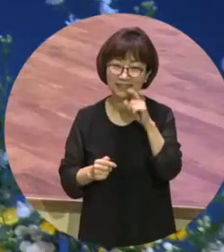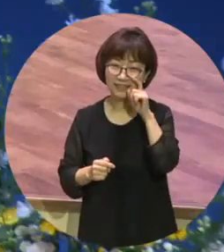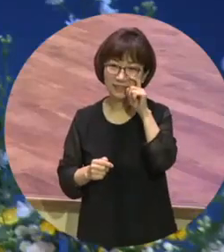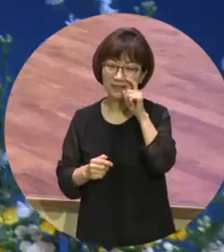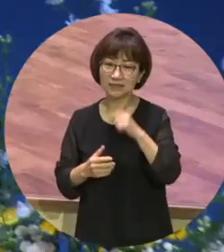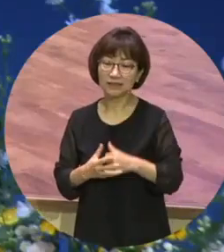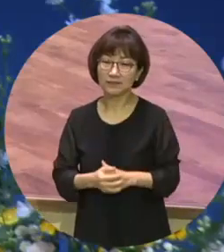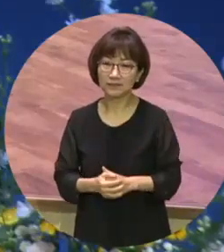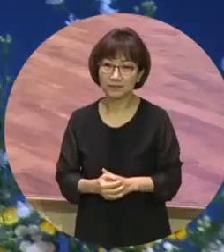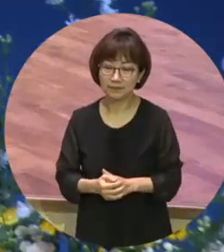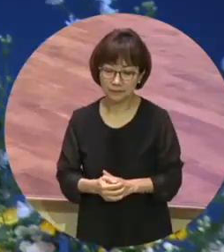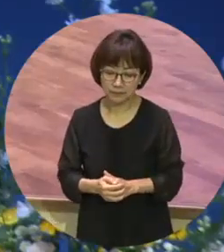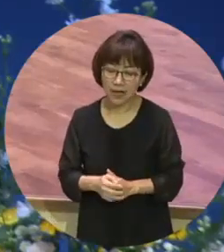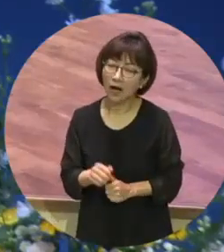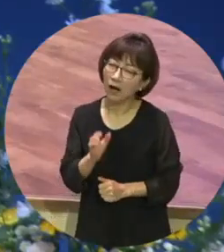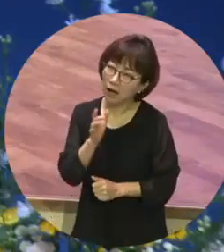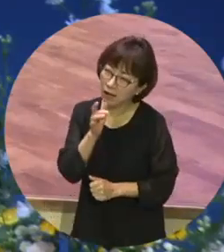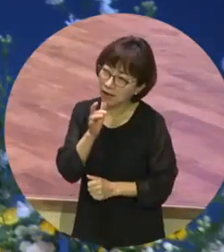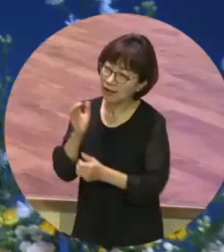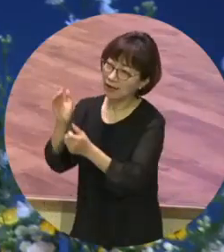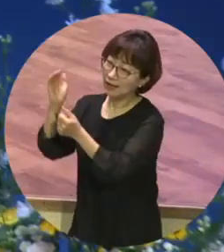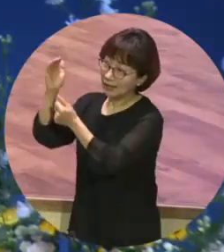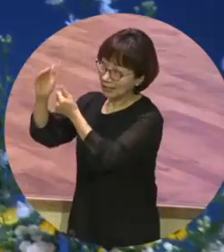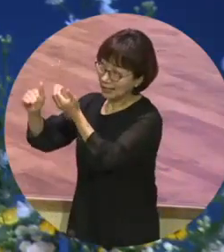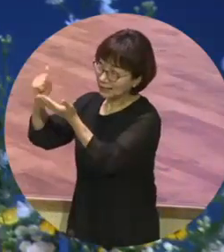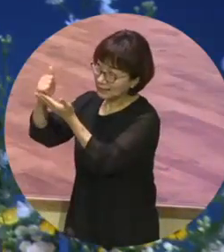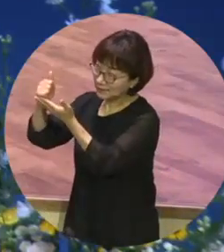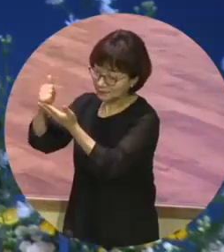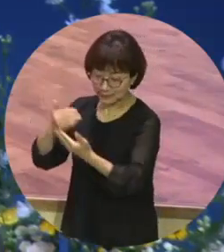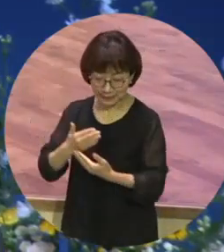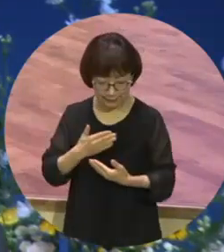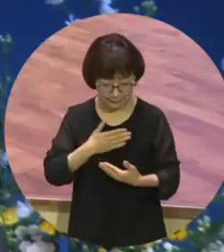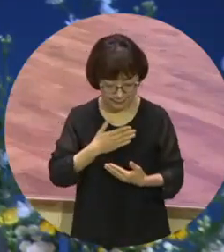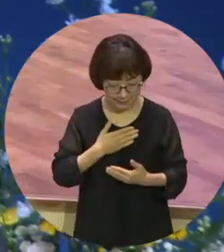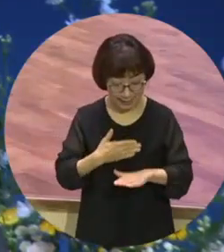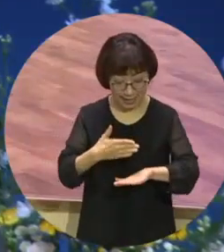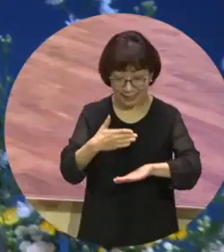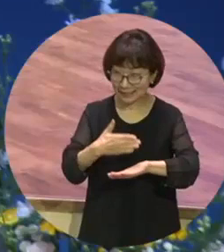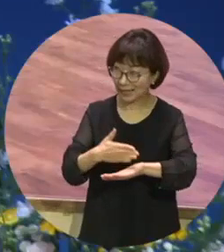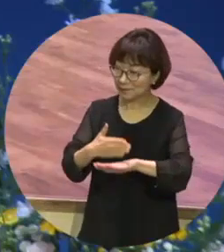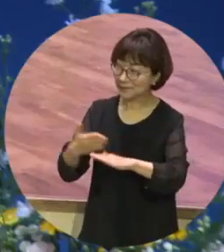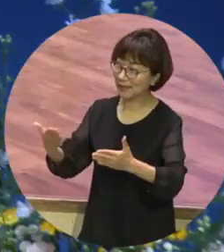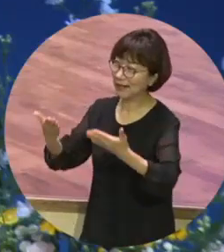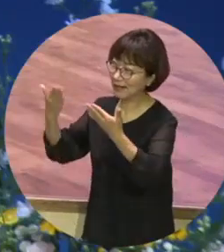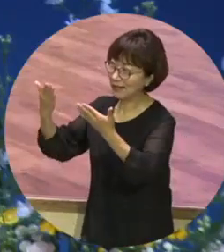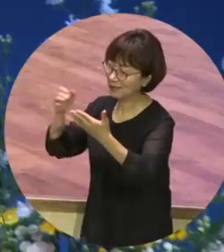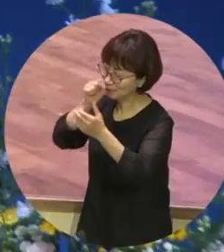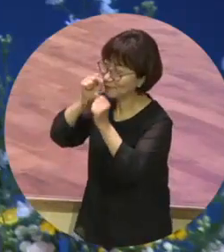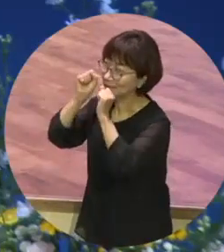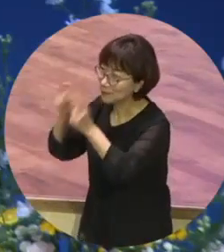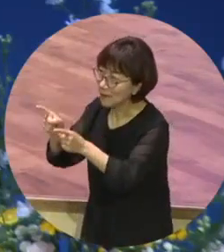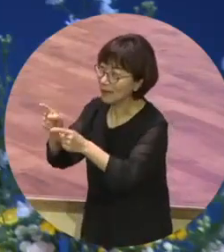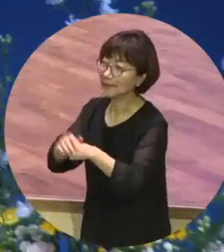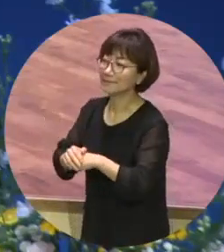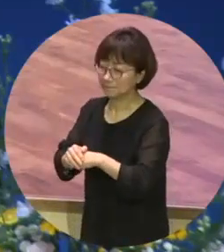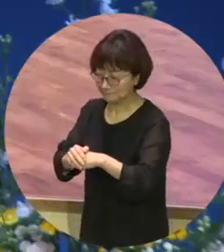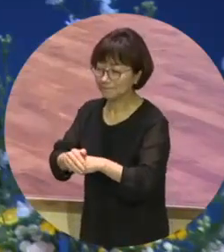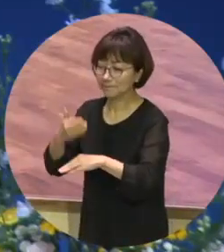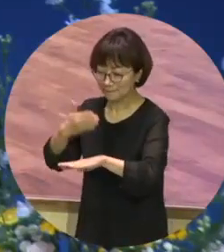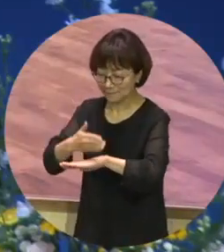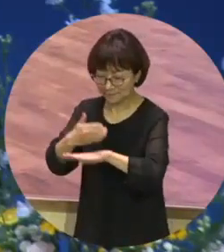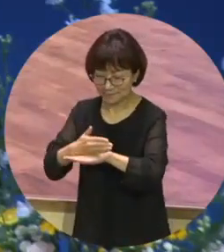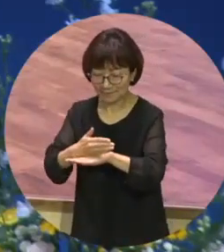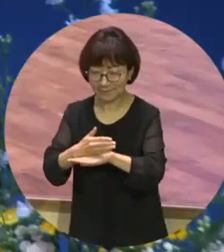아니에요. 아 하나님 오늘 또 하나님께 내가 감사할 수 있는 절호의 기회를 주셨군요. 참으로